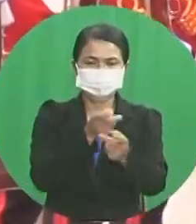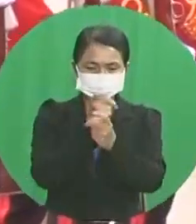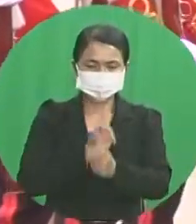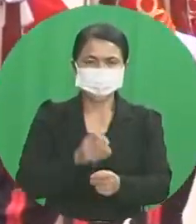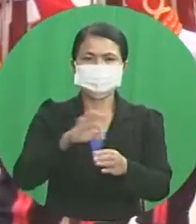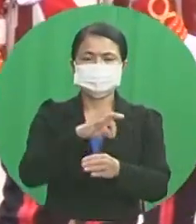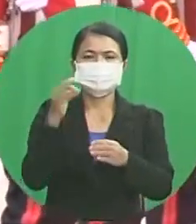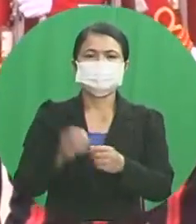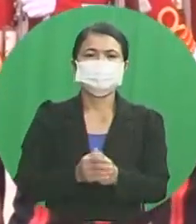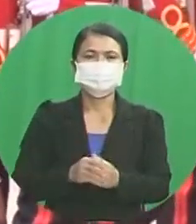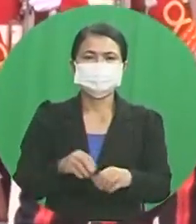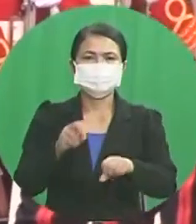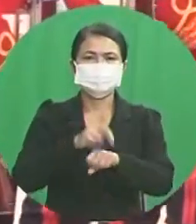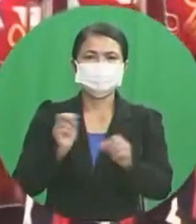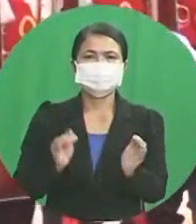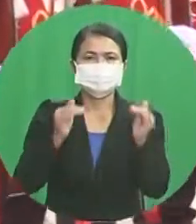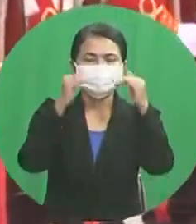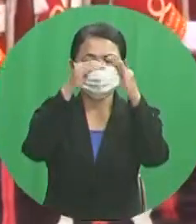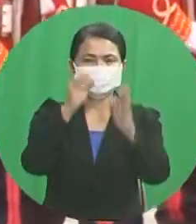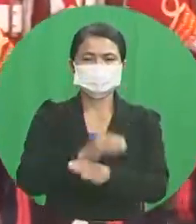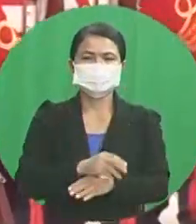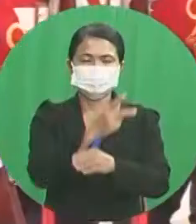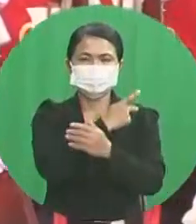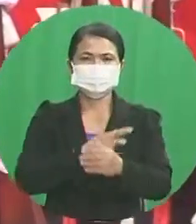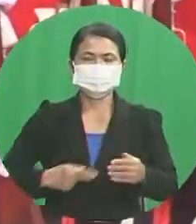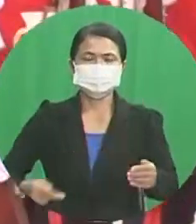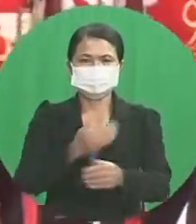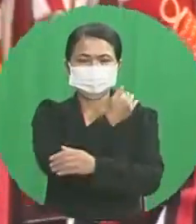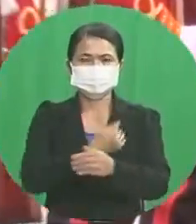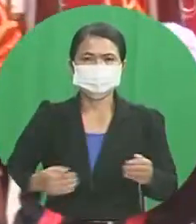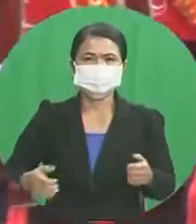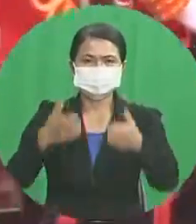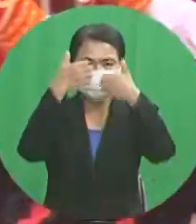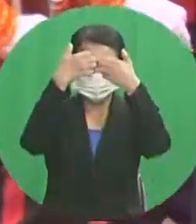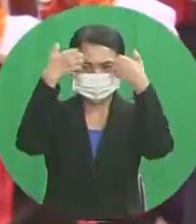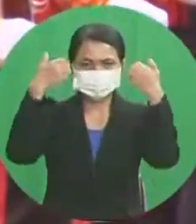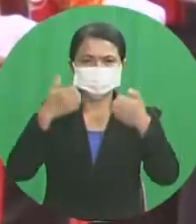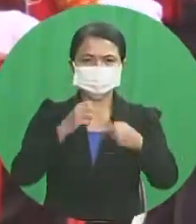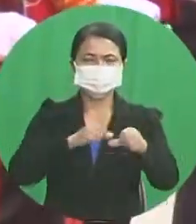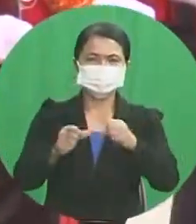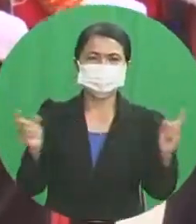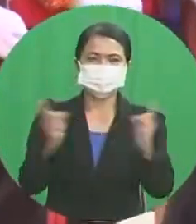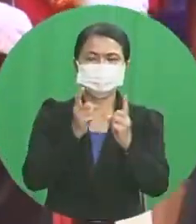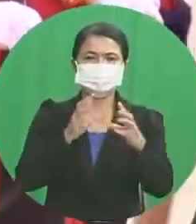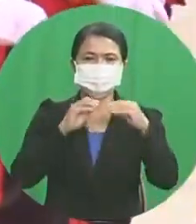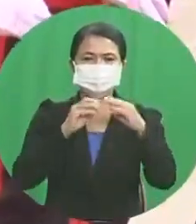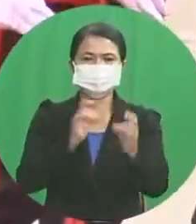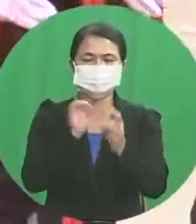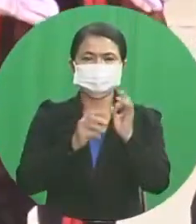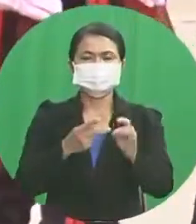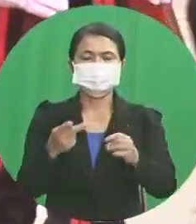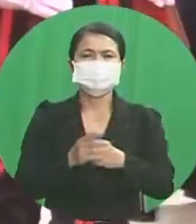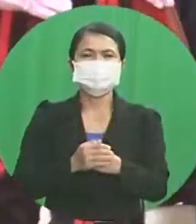ញាណក្ខន្ធព្រះបរមរតនកោដ្ឋព្រះករុណាព្រះបាទសម្តេចព្រះនរោត្តមសីហនុនឹងបានបន្តជួបប្រជុំពិភាក្សាទ្វេភា